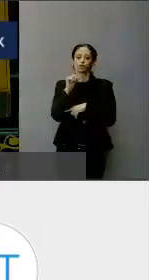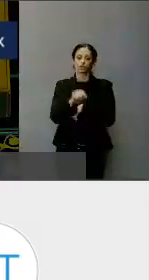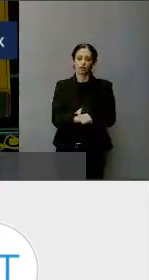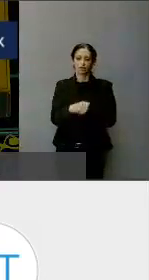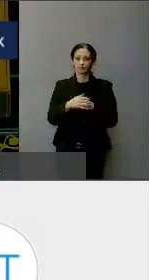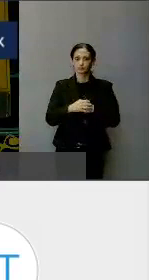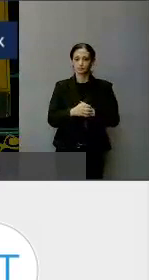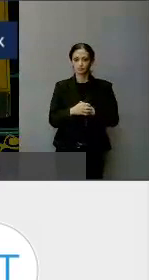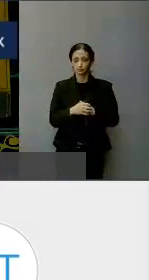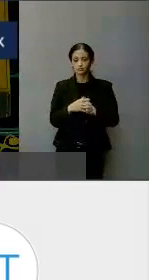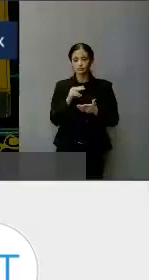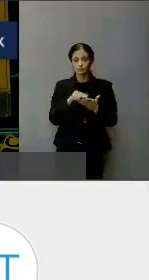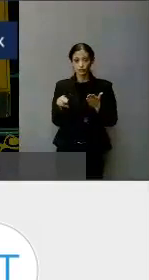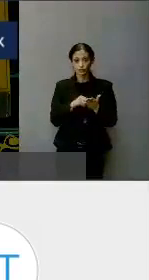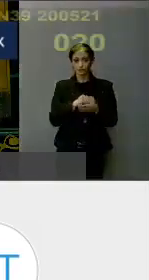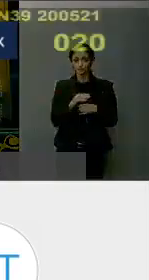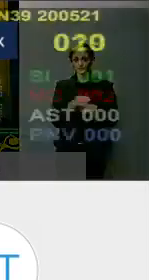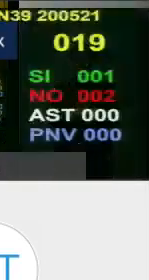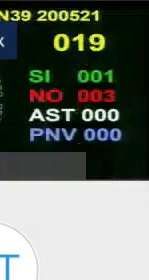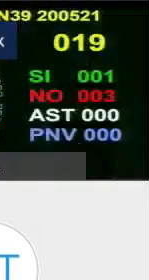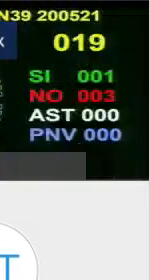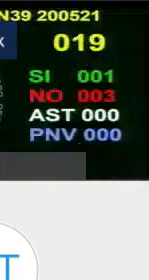si vota